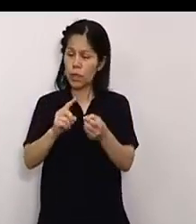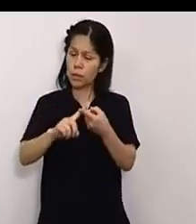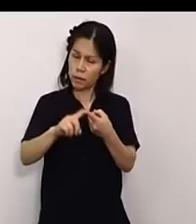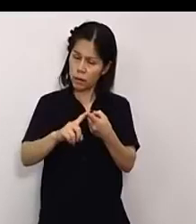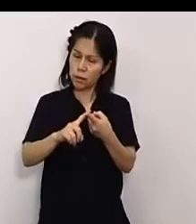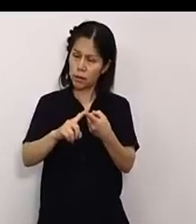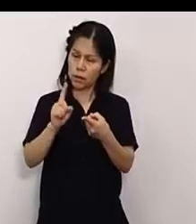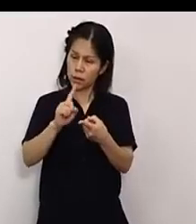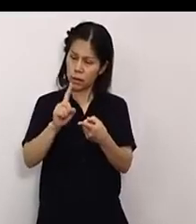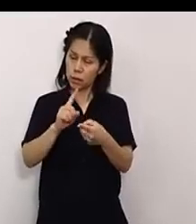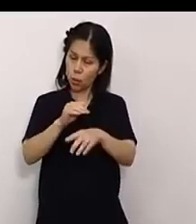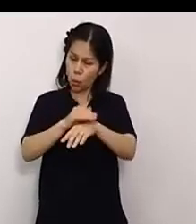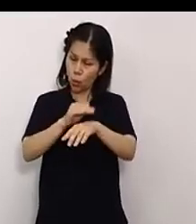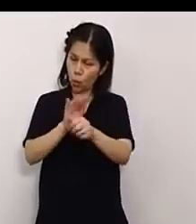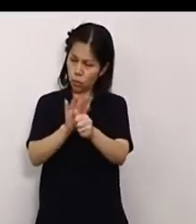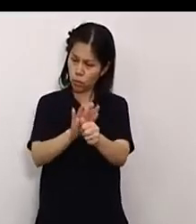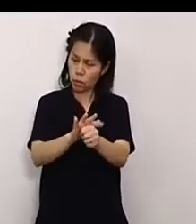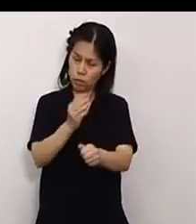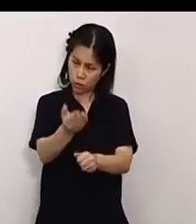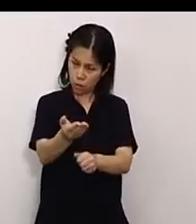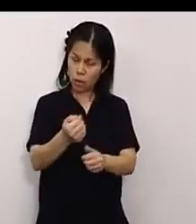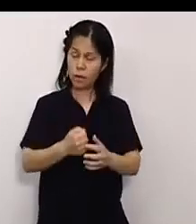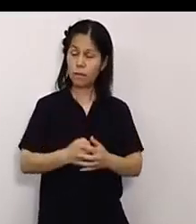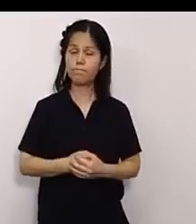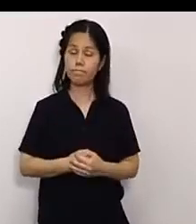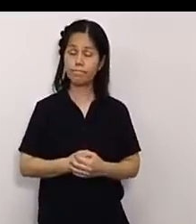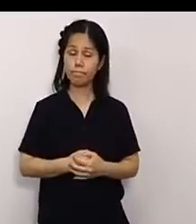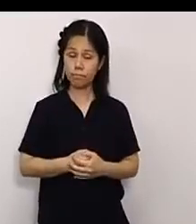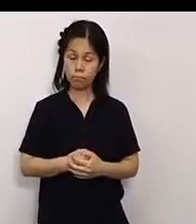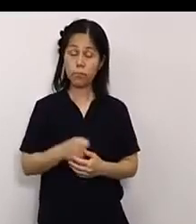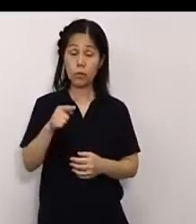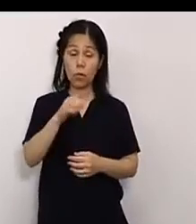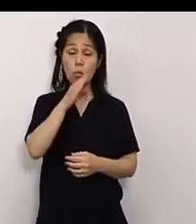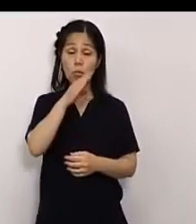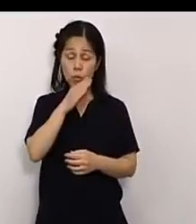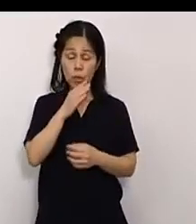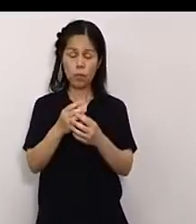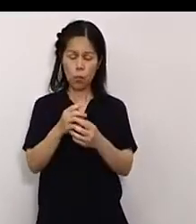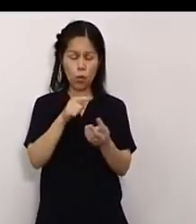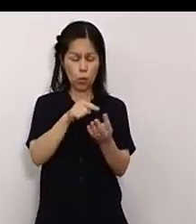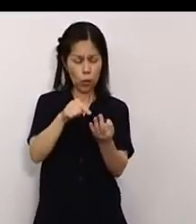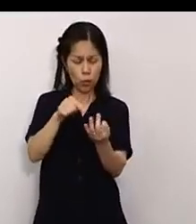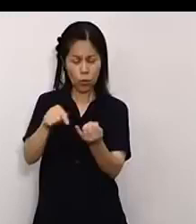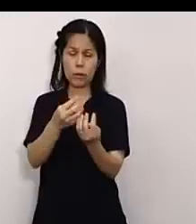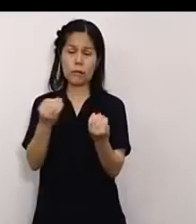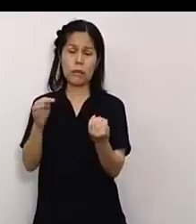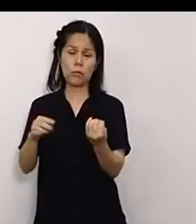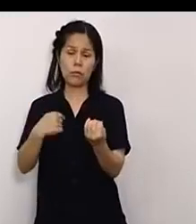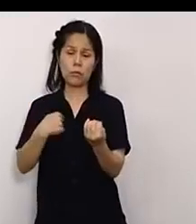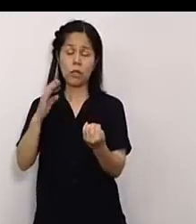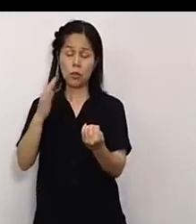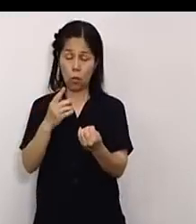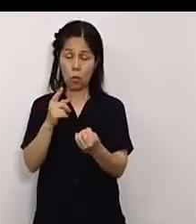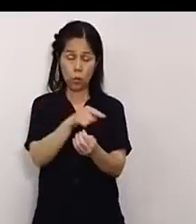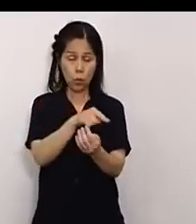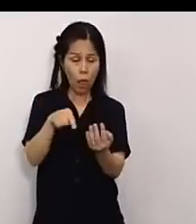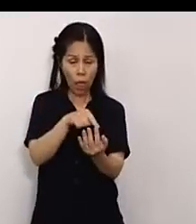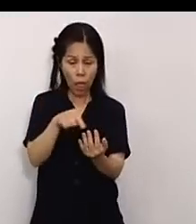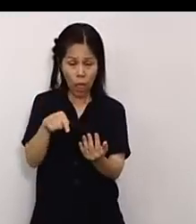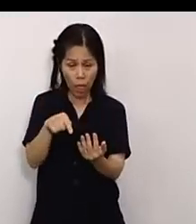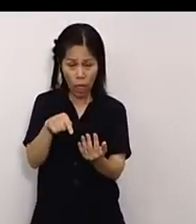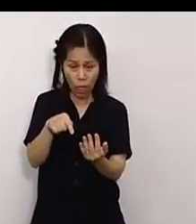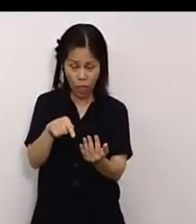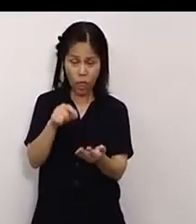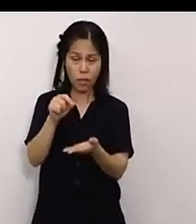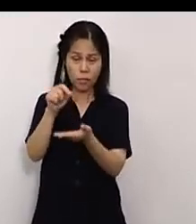の支援ってありますか？ まあ、それはもう本当にたくさんありまして、あの何からあの言